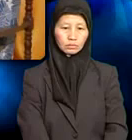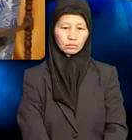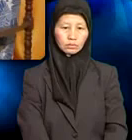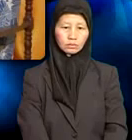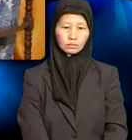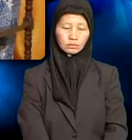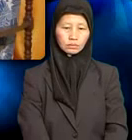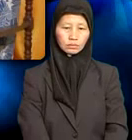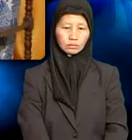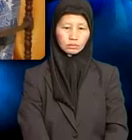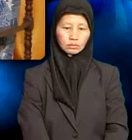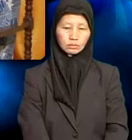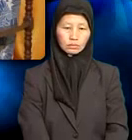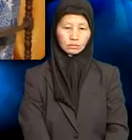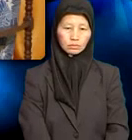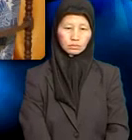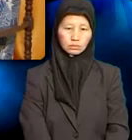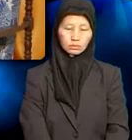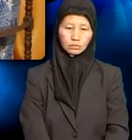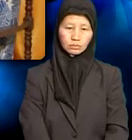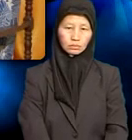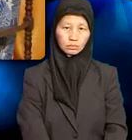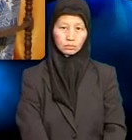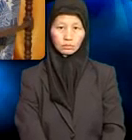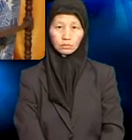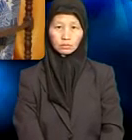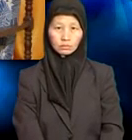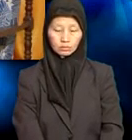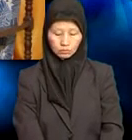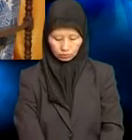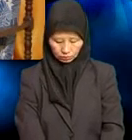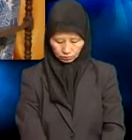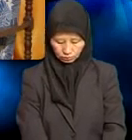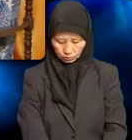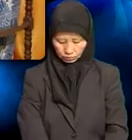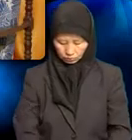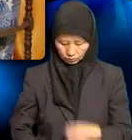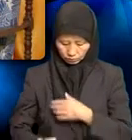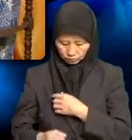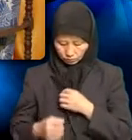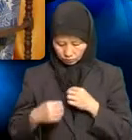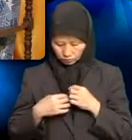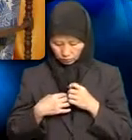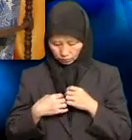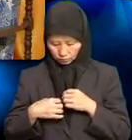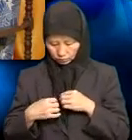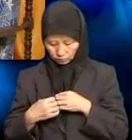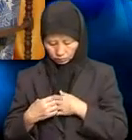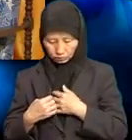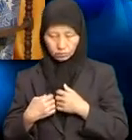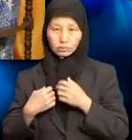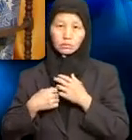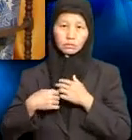Amin. Bismillahirrahmanirrahim. Wal 'ashr. Innal insana lafi khusr. Illa alladzina amanu wa